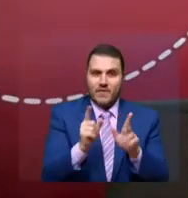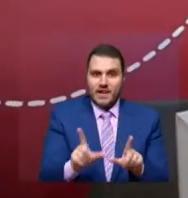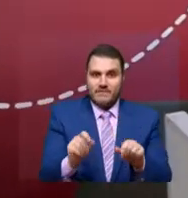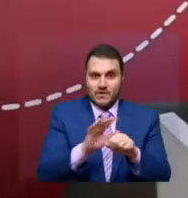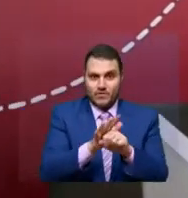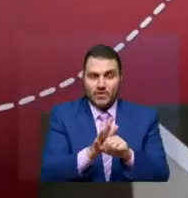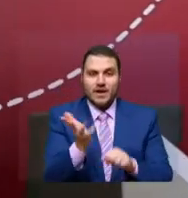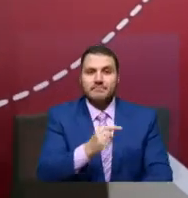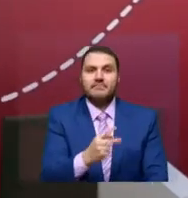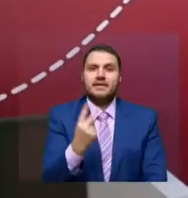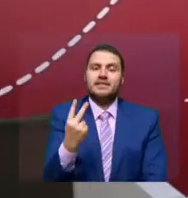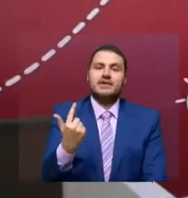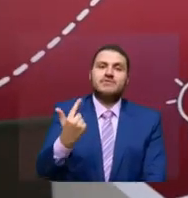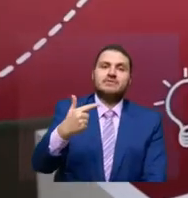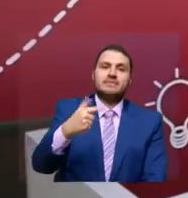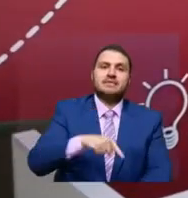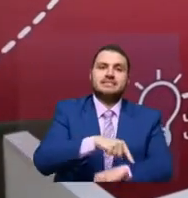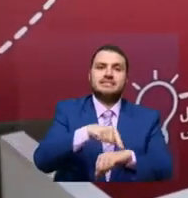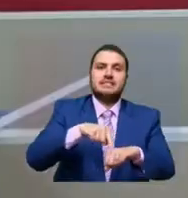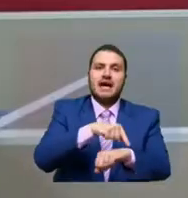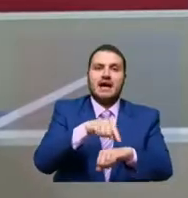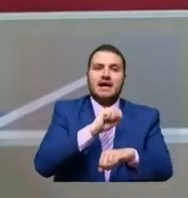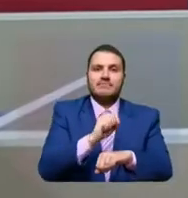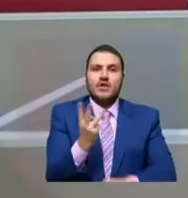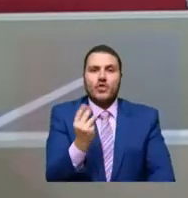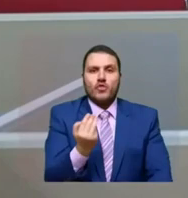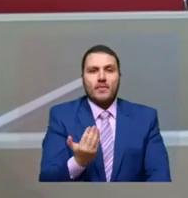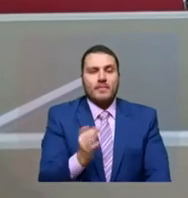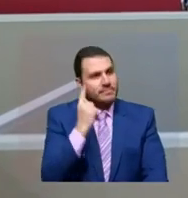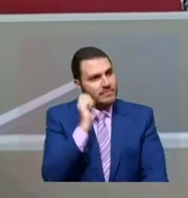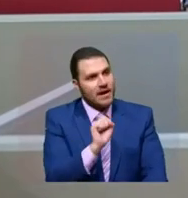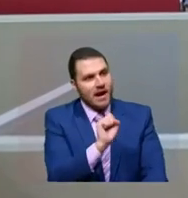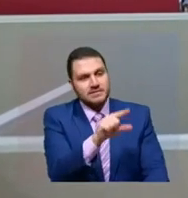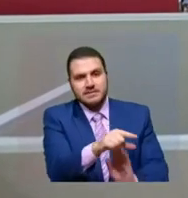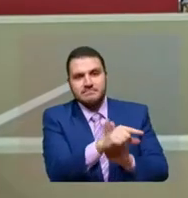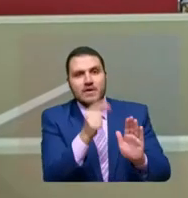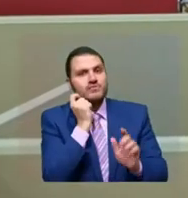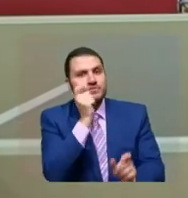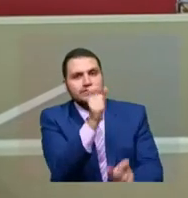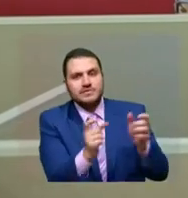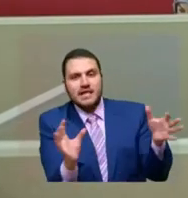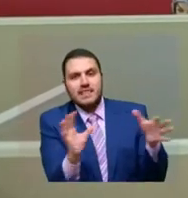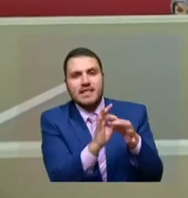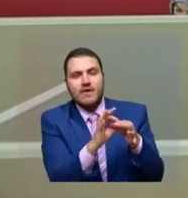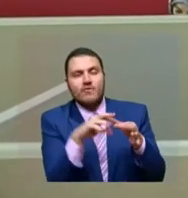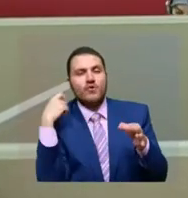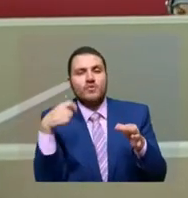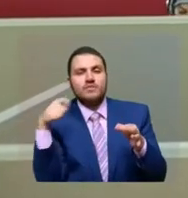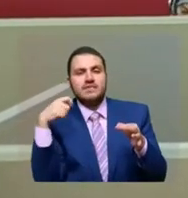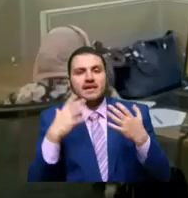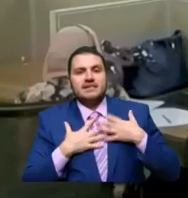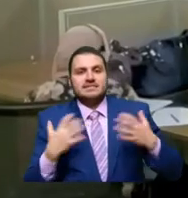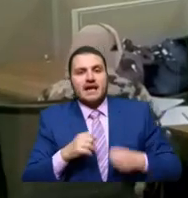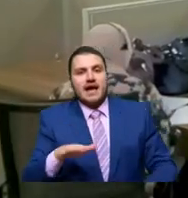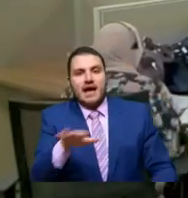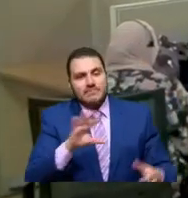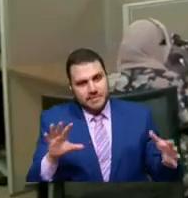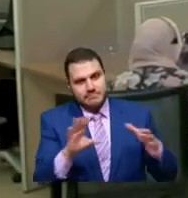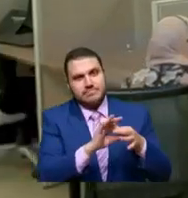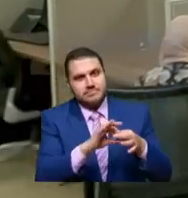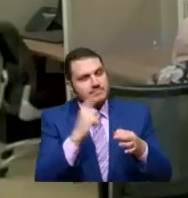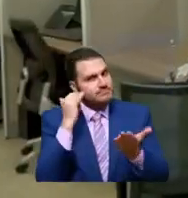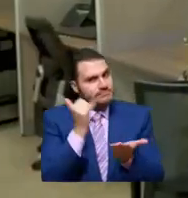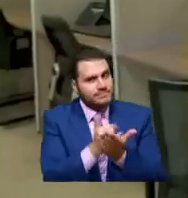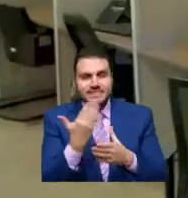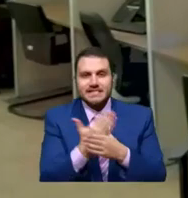كانت 72 ساعة فقط كافية لتخصيص فريق بالتعاون مع وزارة الصحة العامة استعدادا لتلقي